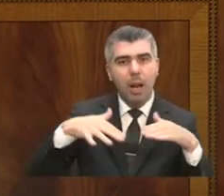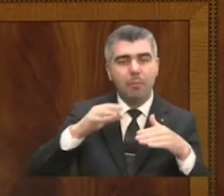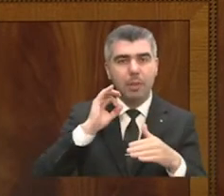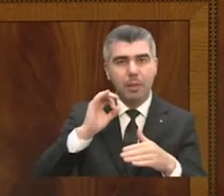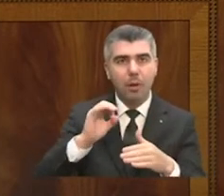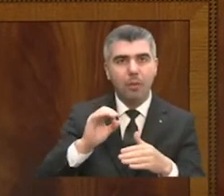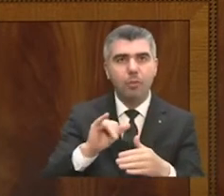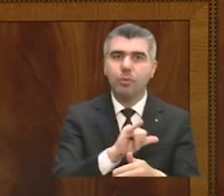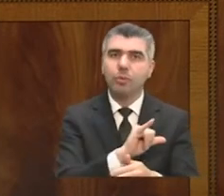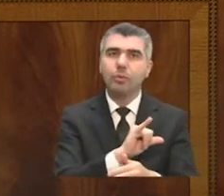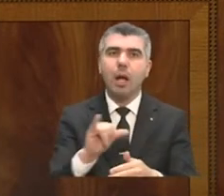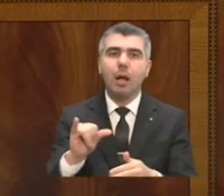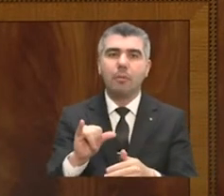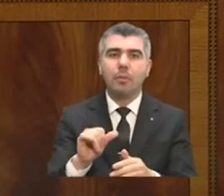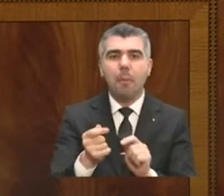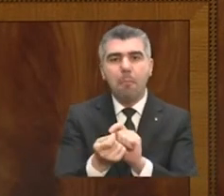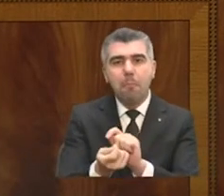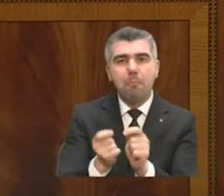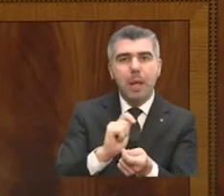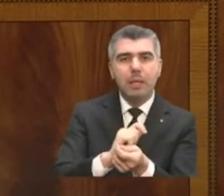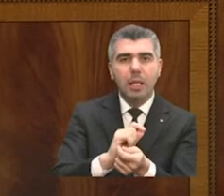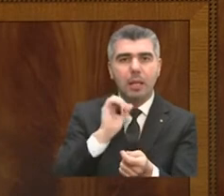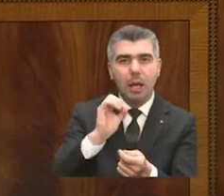accepter leurs décisions